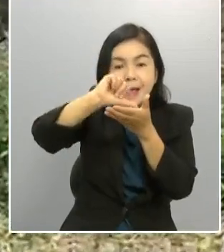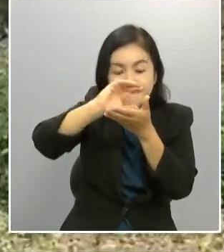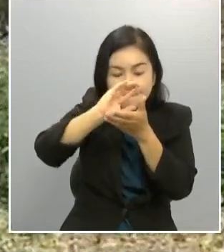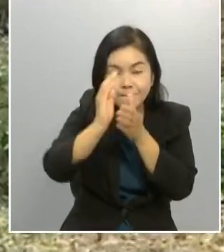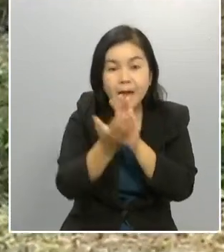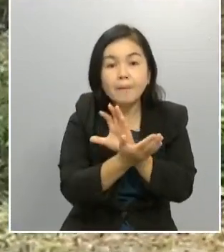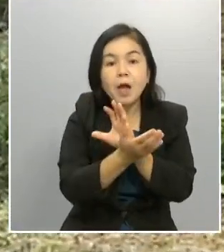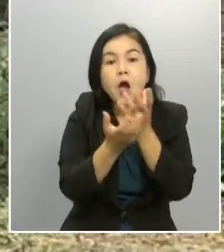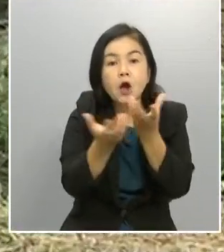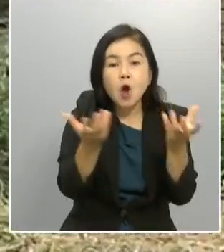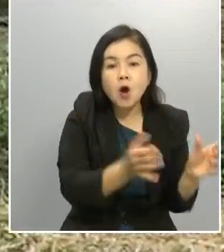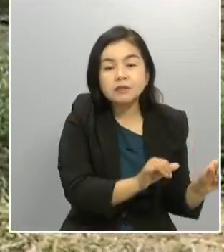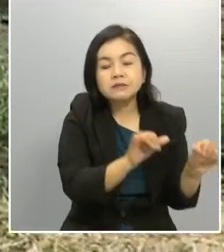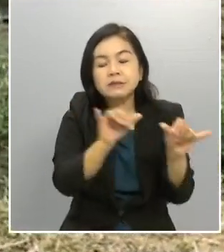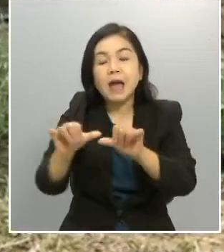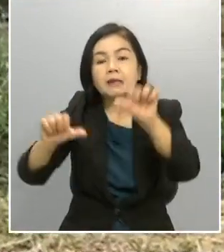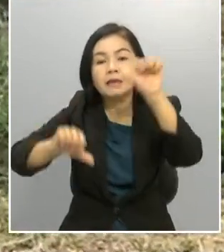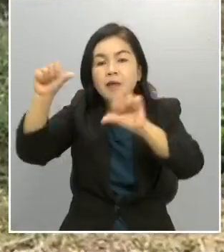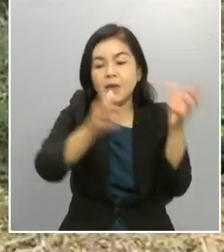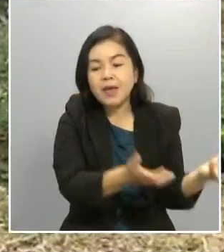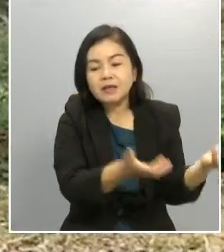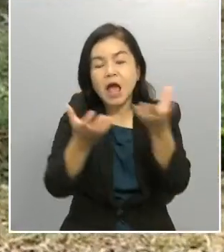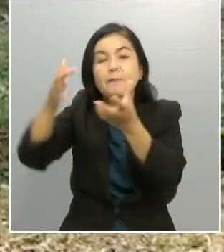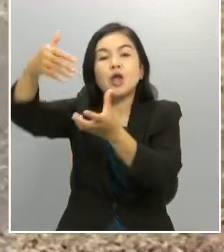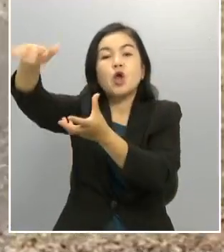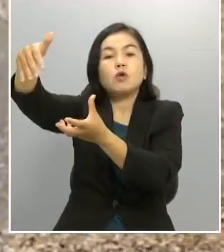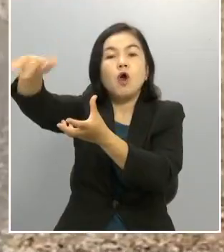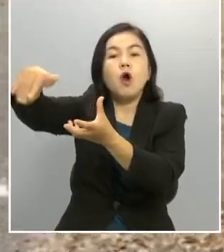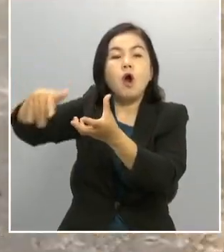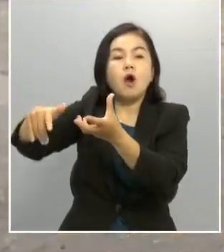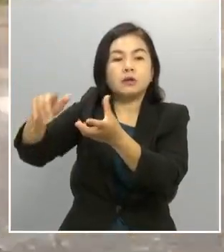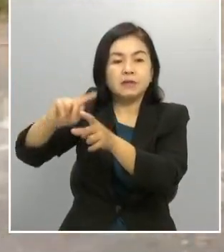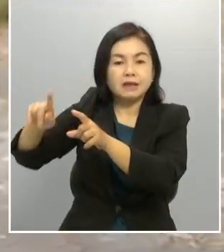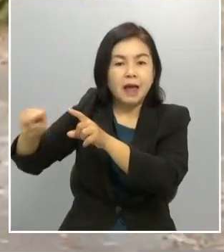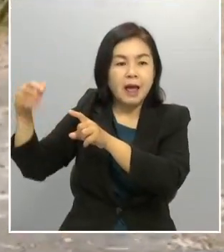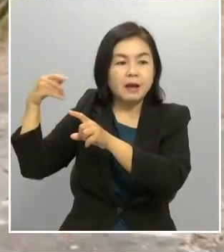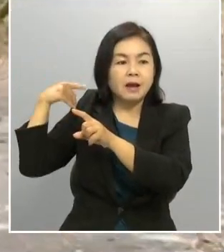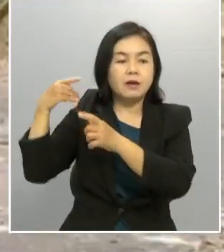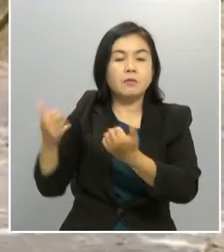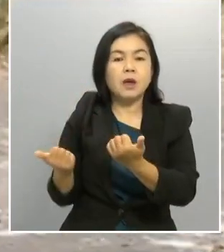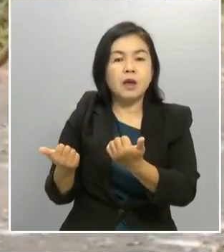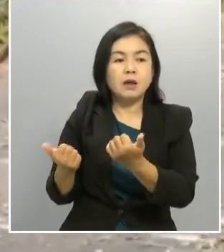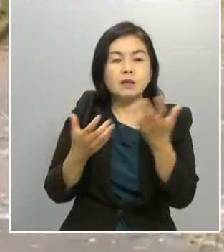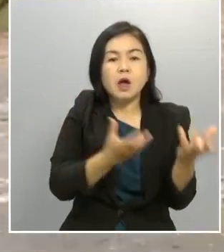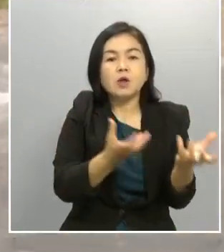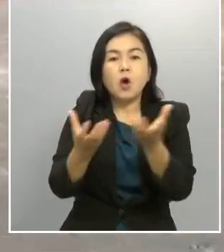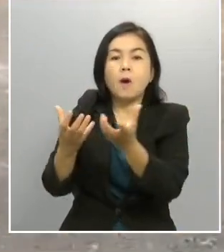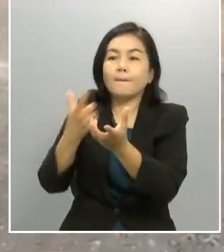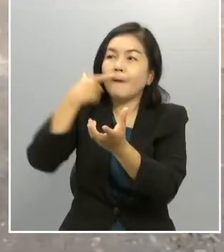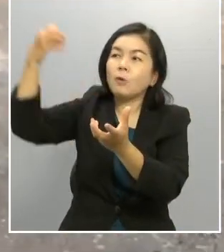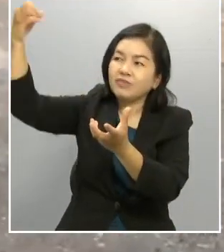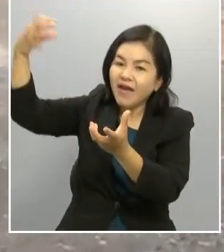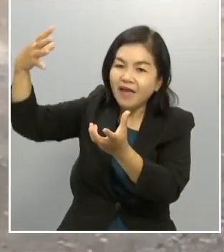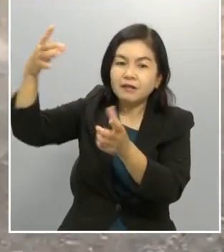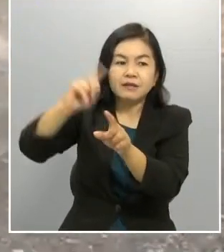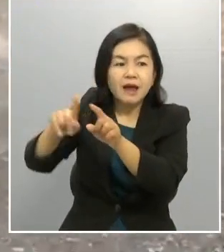มีการขนย้ายสารเคมีบางส่วนออกมานอกอาคารและกำจัดสารเคมีที่ไม่ได้ใช้แล้วก็เอาออกมาไว้กลางแจ้งซึ่ง